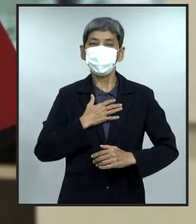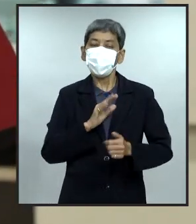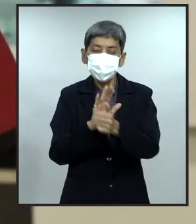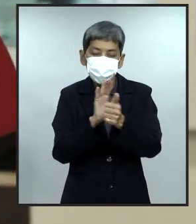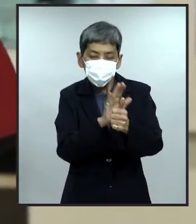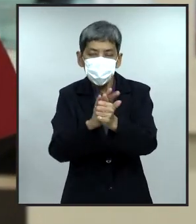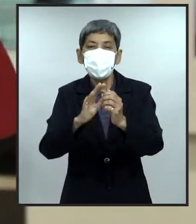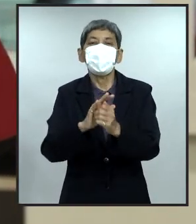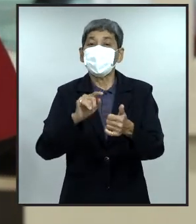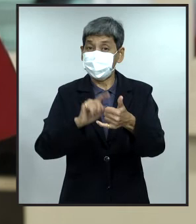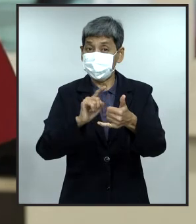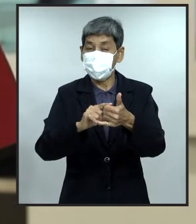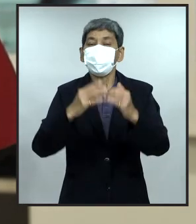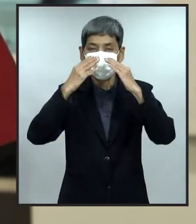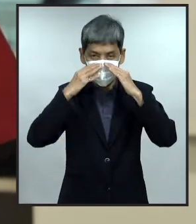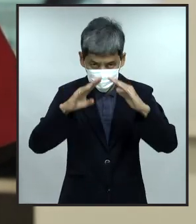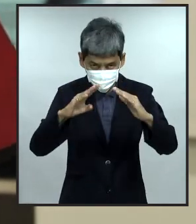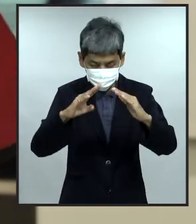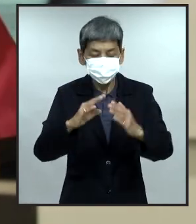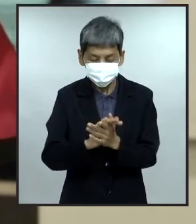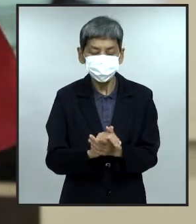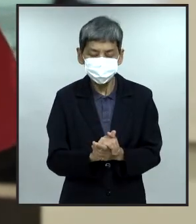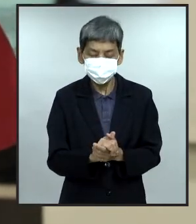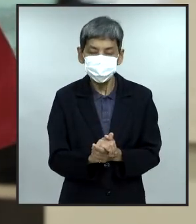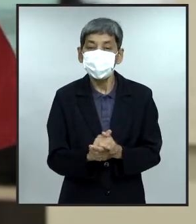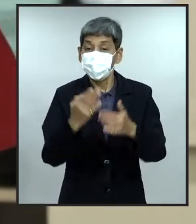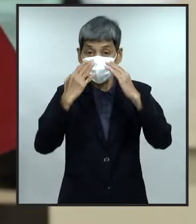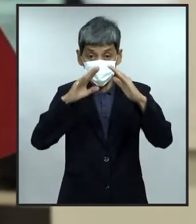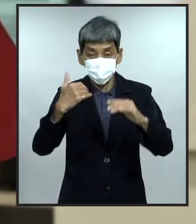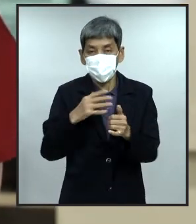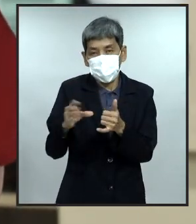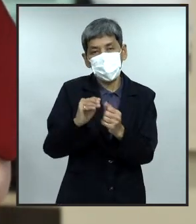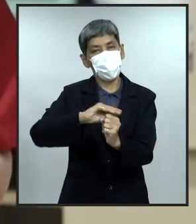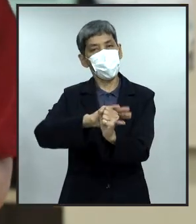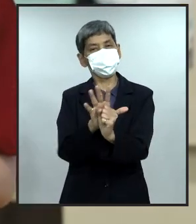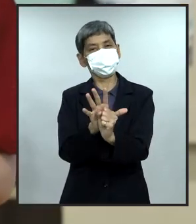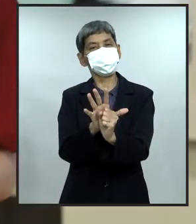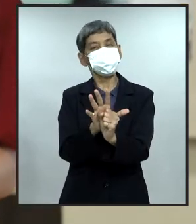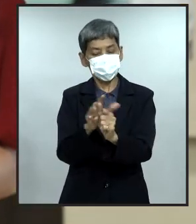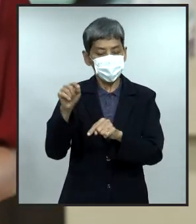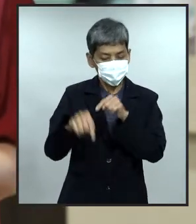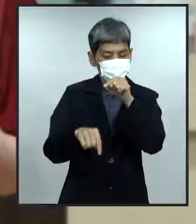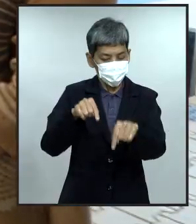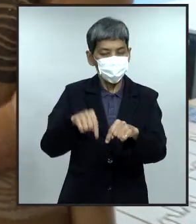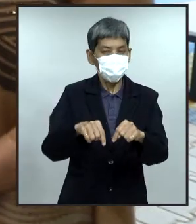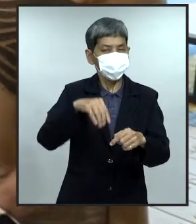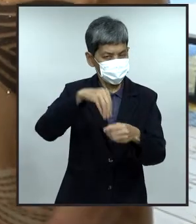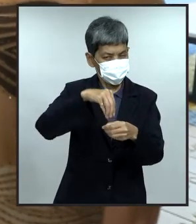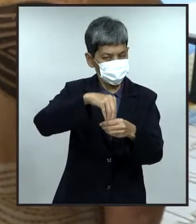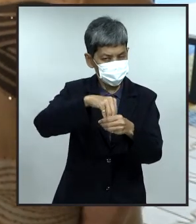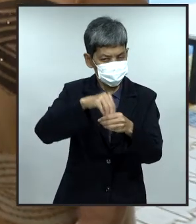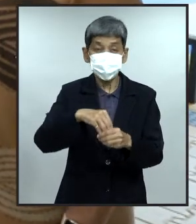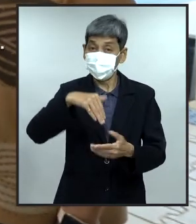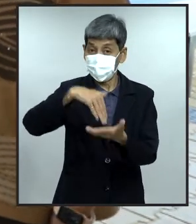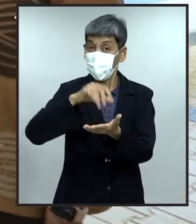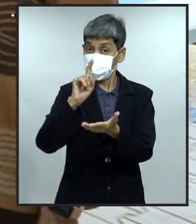แลกับผู้ป่วยที่มีความพิการทางสายตานะคะที่ติดเชื้อโควิดแล้วนะคะเข้ามาอยู่ในศูนย์นะคะในส่วนของศู